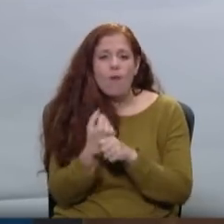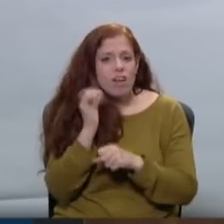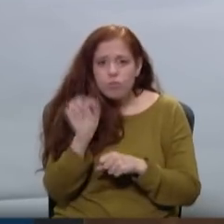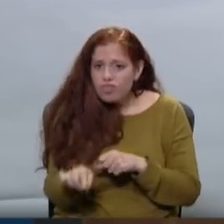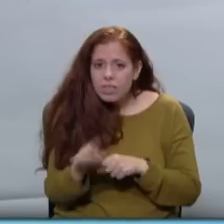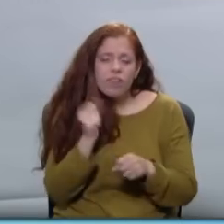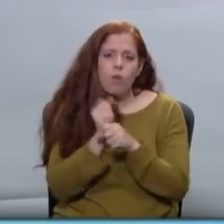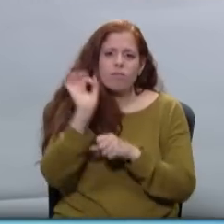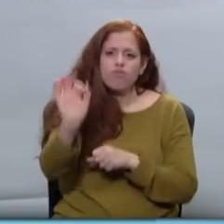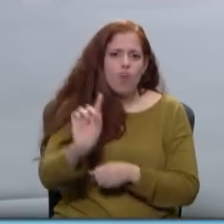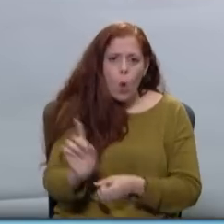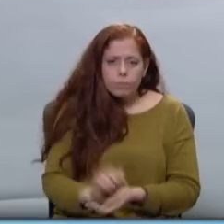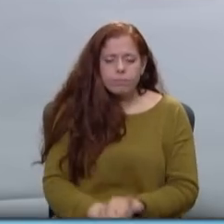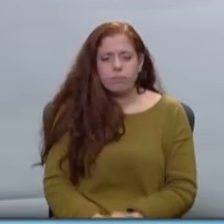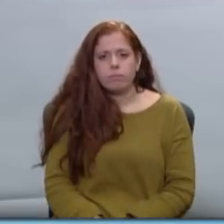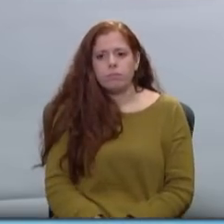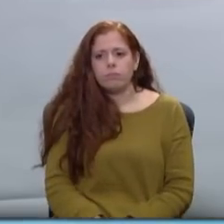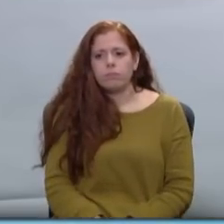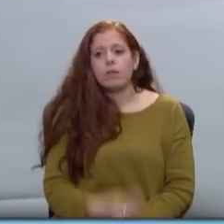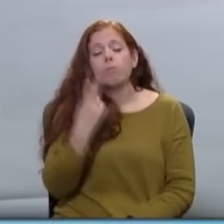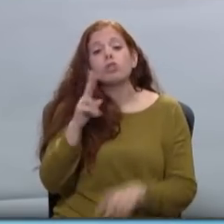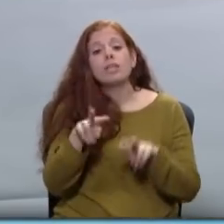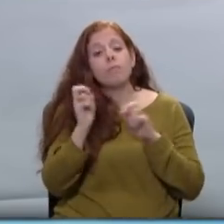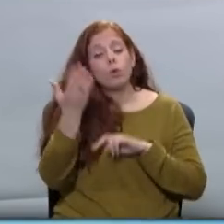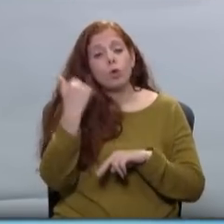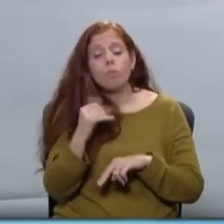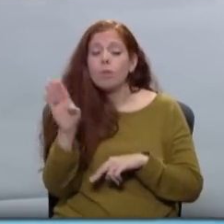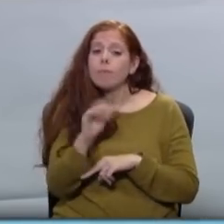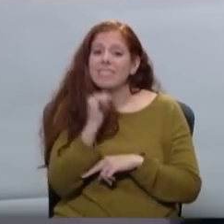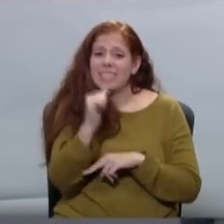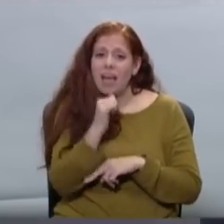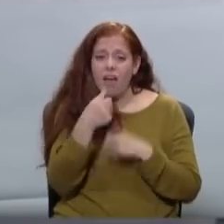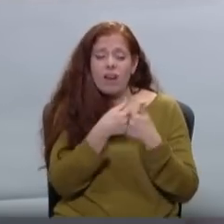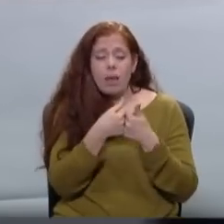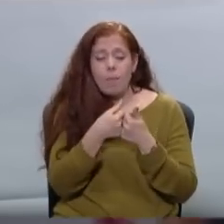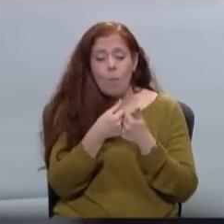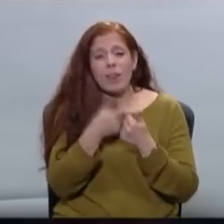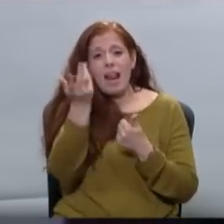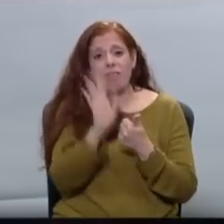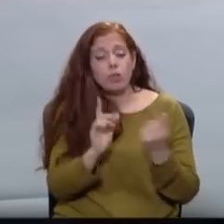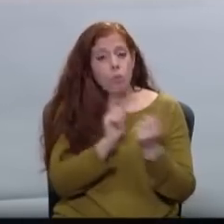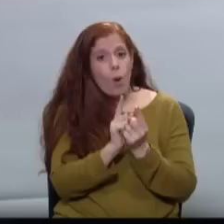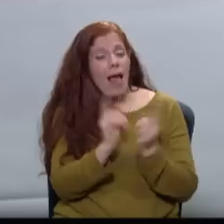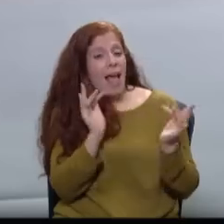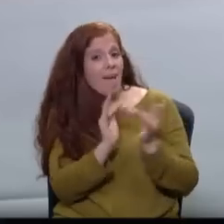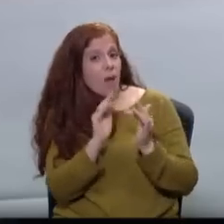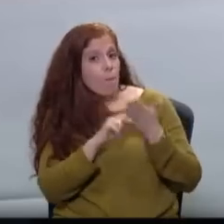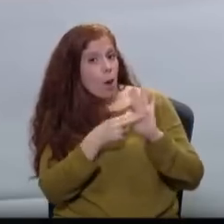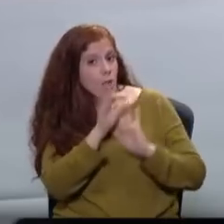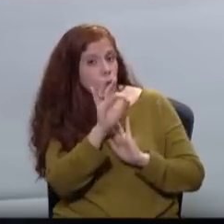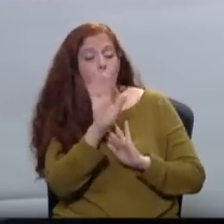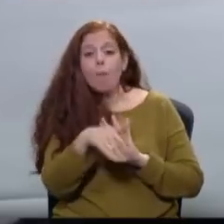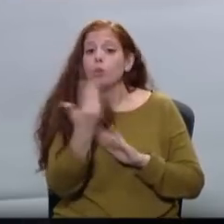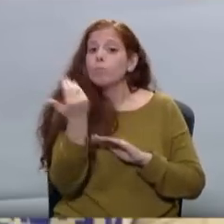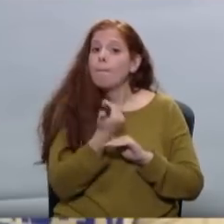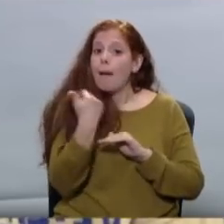עובד בשבילו. בשתי הזדמנויות קודמות סירב נתניהו לעימות טלוויזיוני מול יריבו הפוליטי, למרות שבפעם האחרונה שהוא עשה את